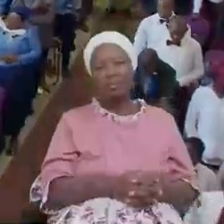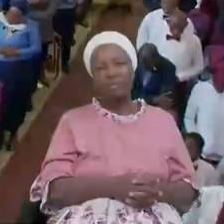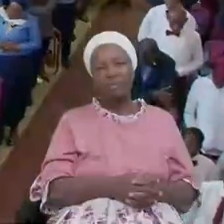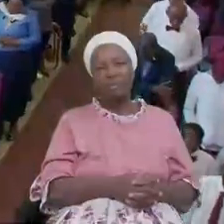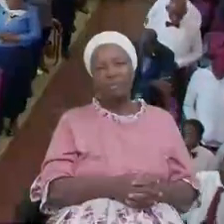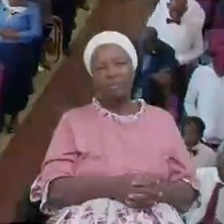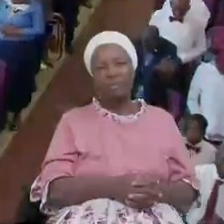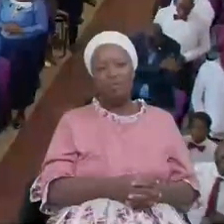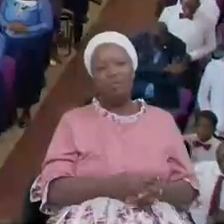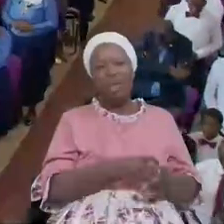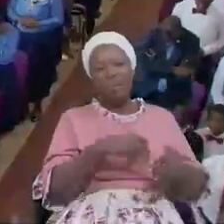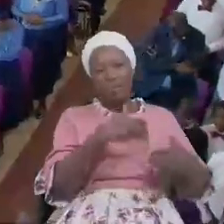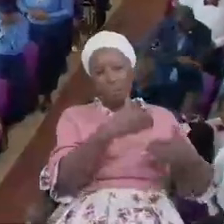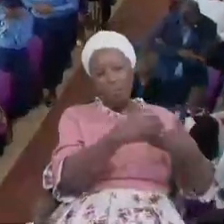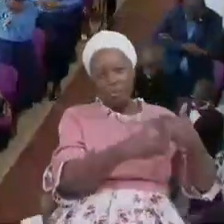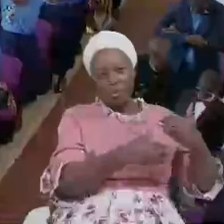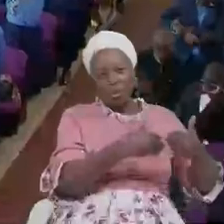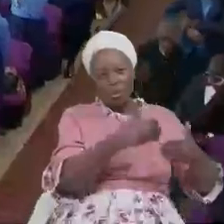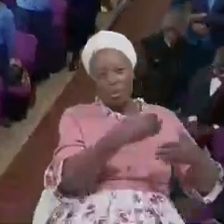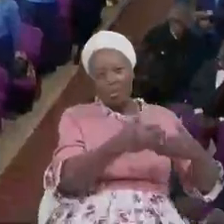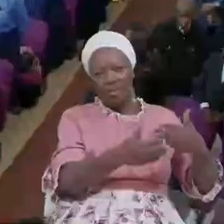Le progrès